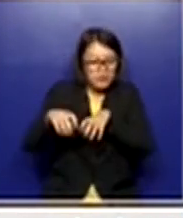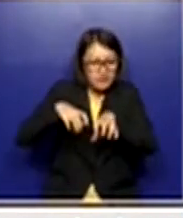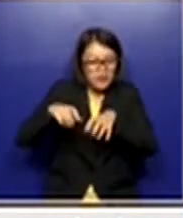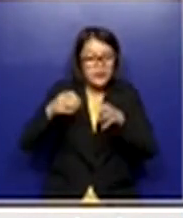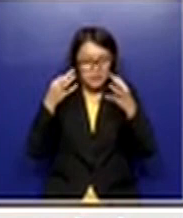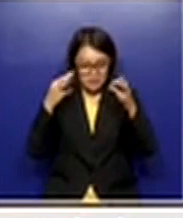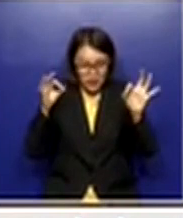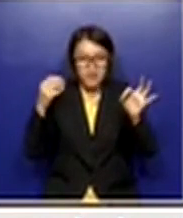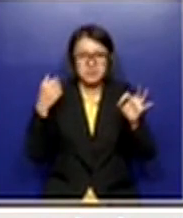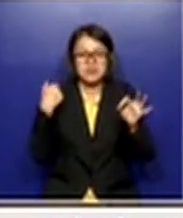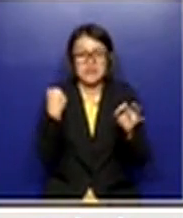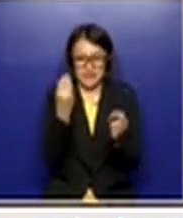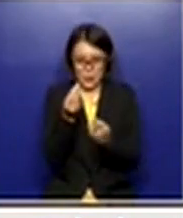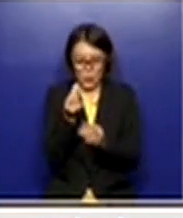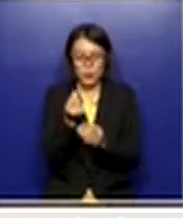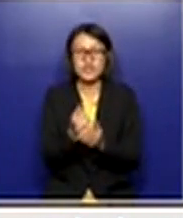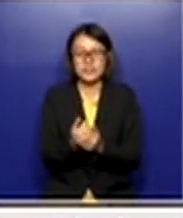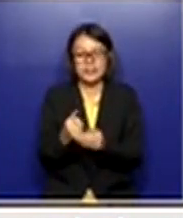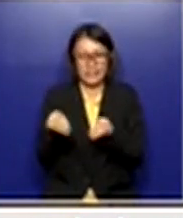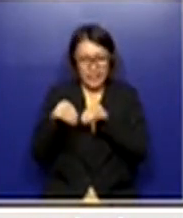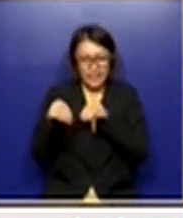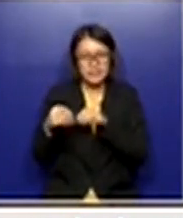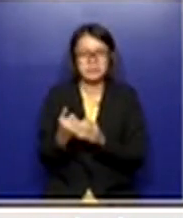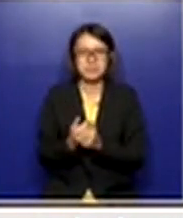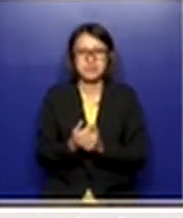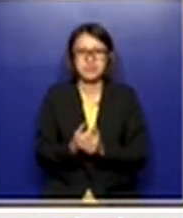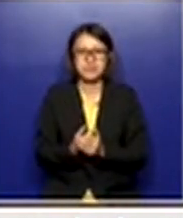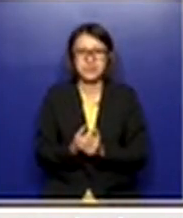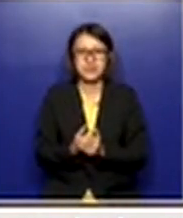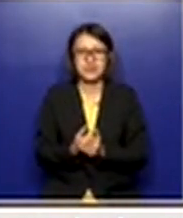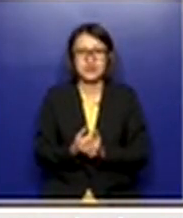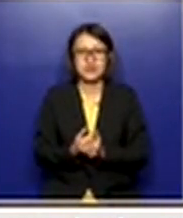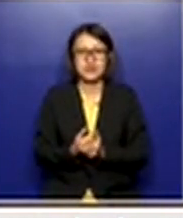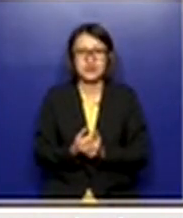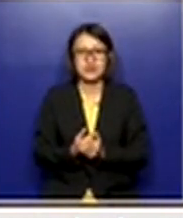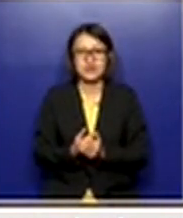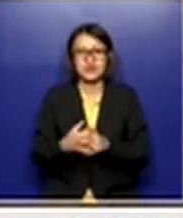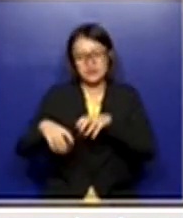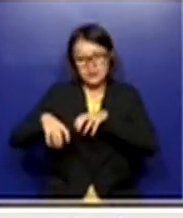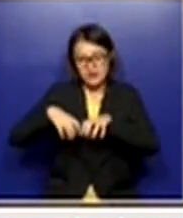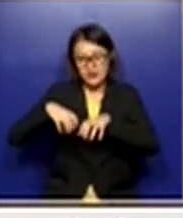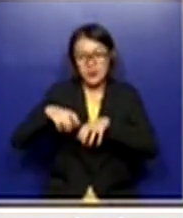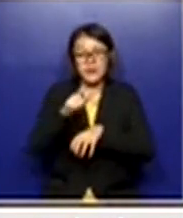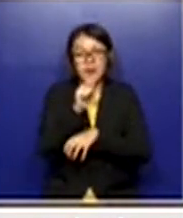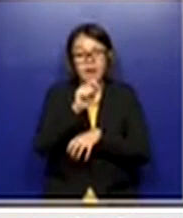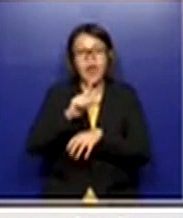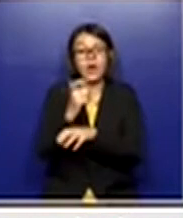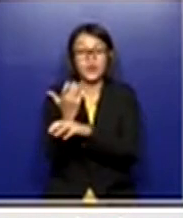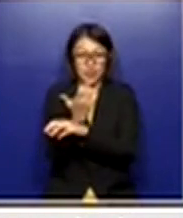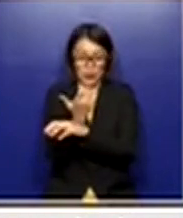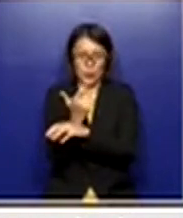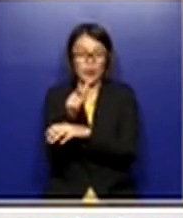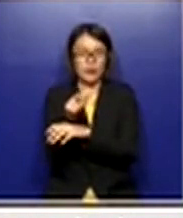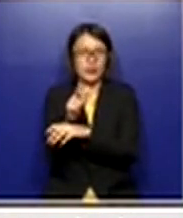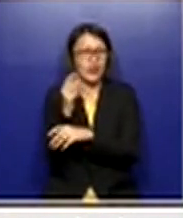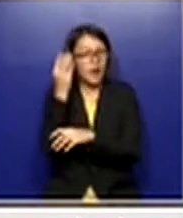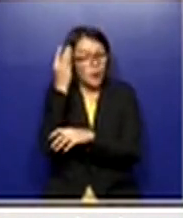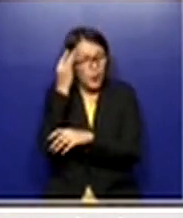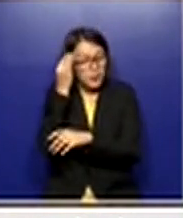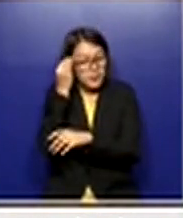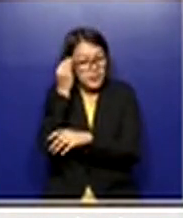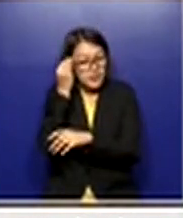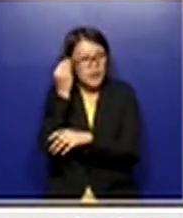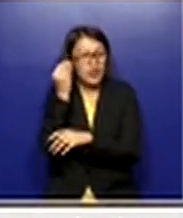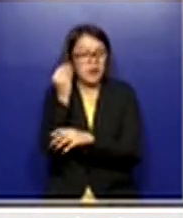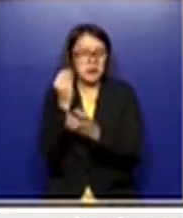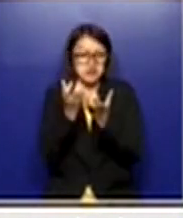านร่วมในเร็วๆนี้นะคะเพราะนั้นก็คงเรียนว่าการบริหารจัดการ ALTV อยู่บนฐานคิดของความเป็นสื่